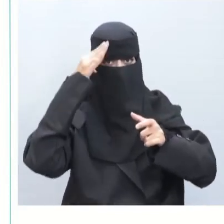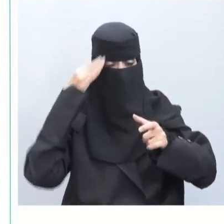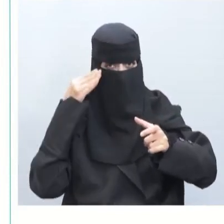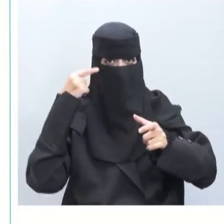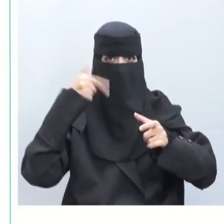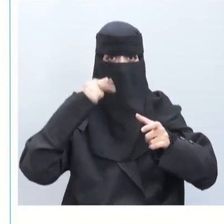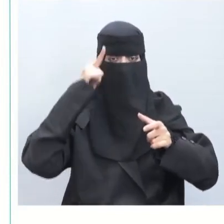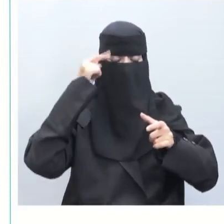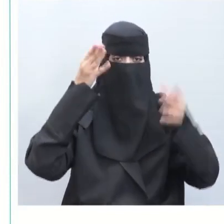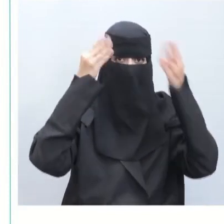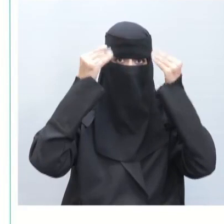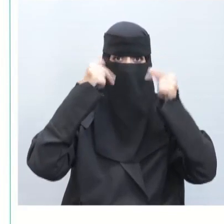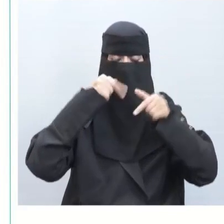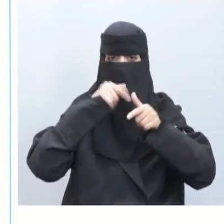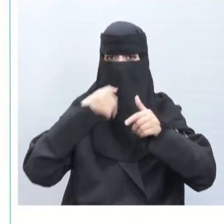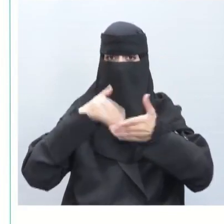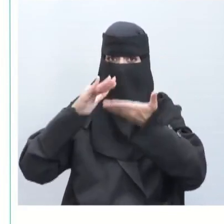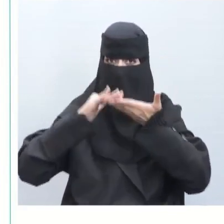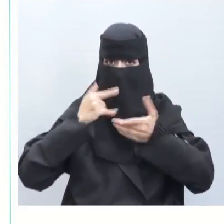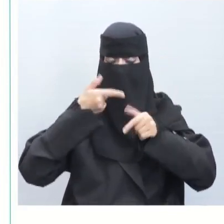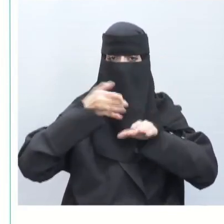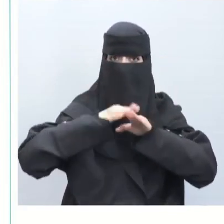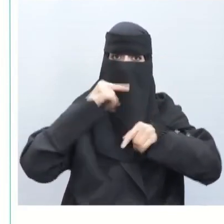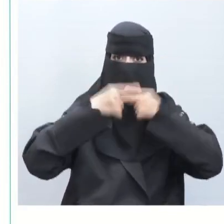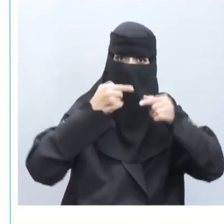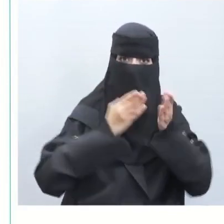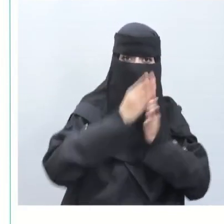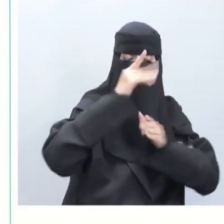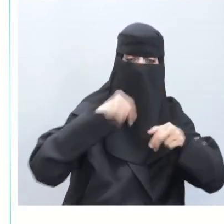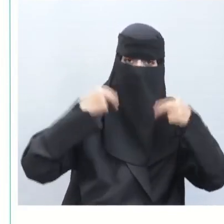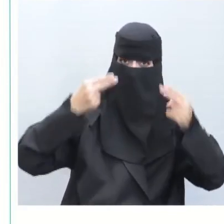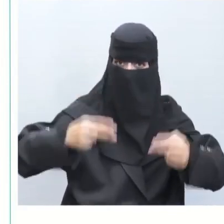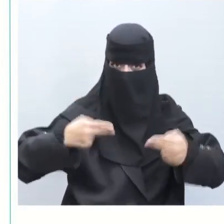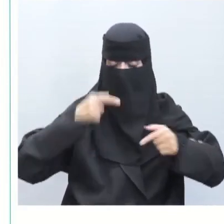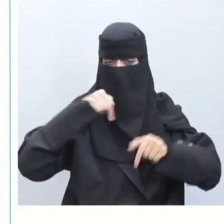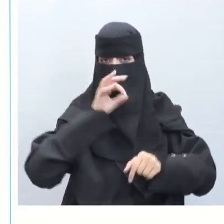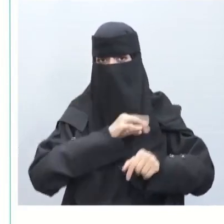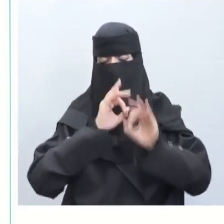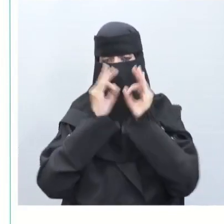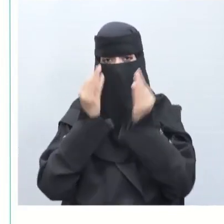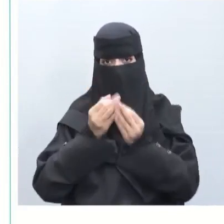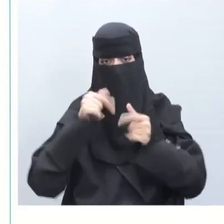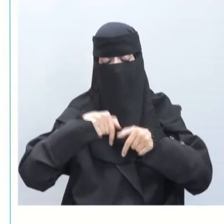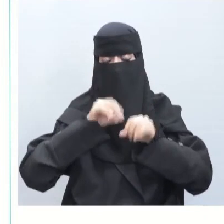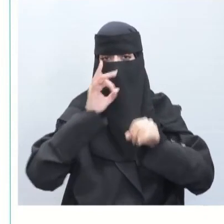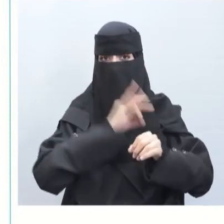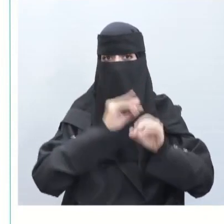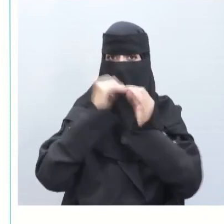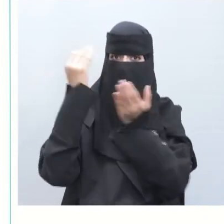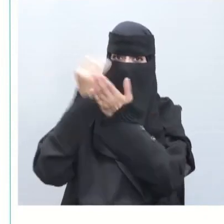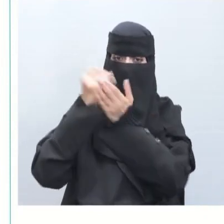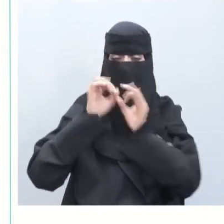تساعده في ان يكون هك استدامه للفعاليه تكون مفيده للمجتمع وتفيده للاقتصاد مفيده